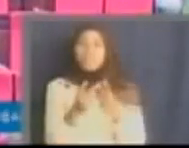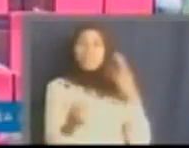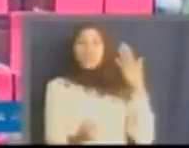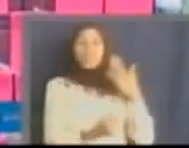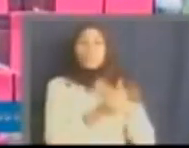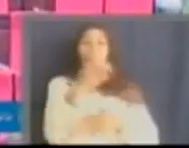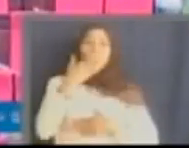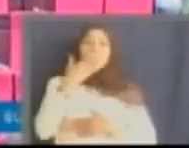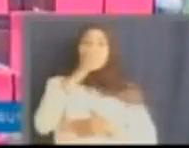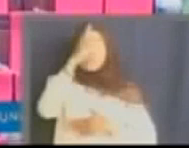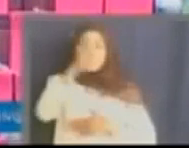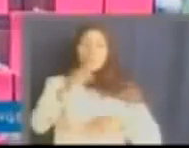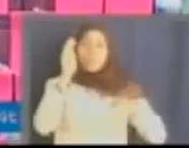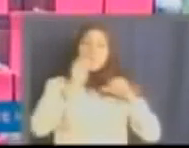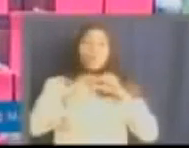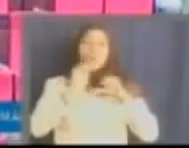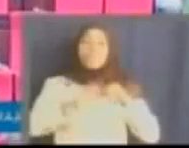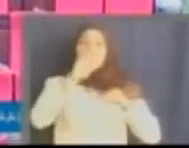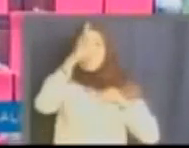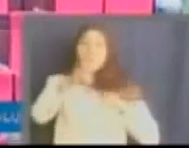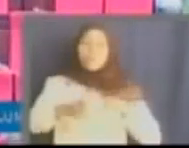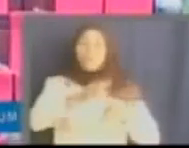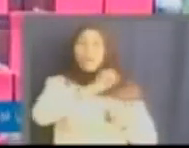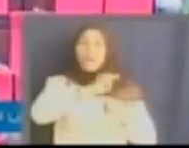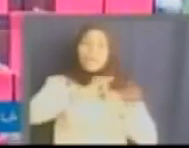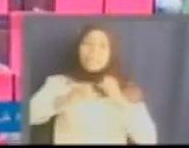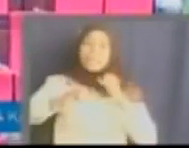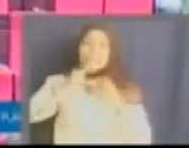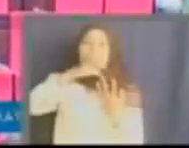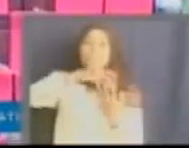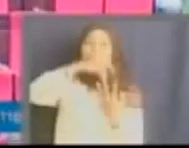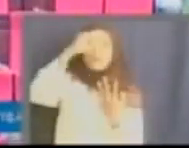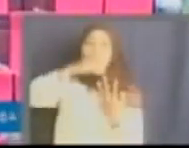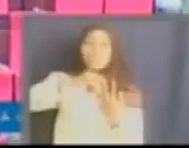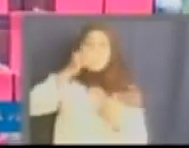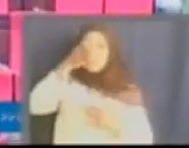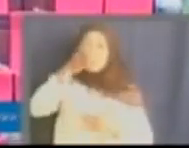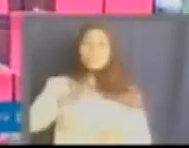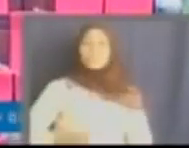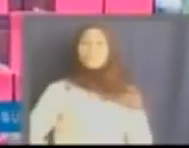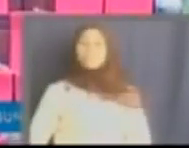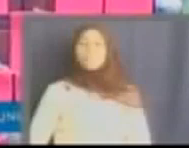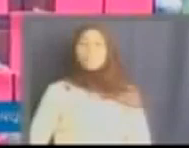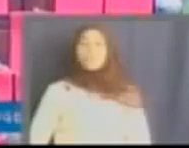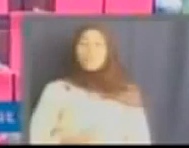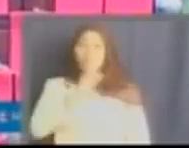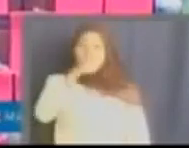huo. Nasisitiza tu kwamba uteuzi huu ni ule uteuzi ambao mheshimiwa mwenyekiti aliutangaza mwanzo.